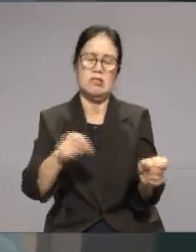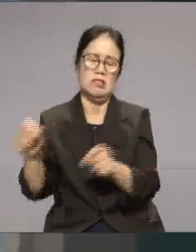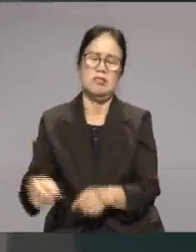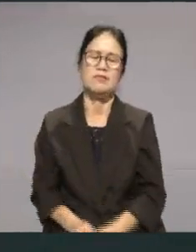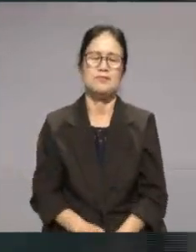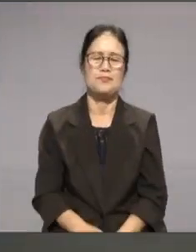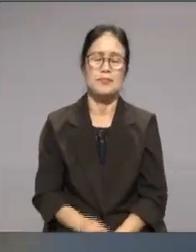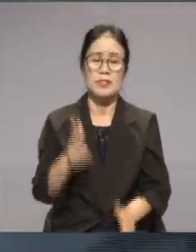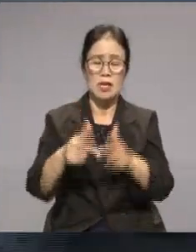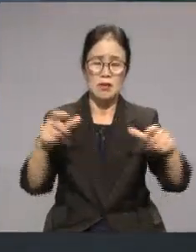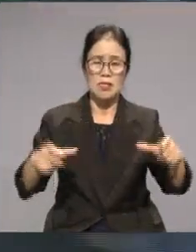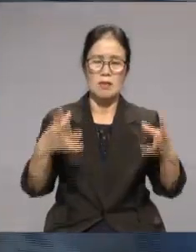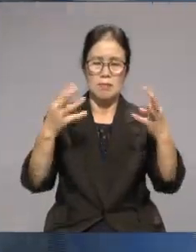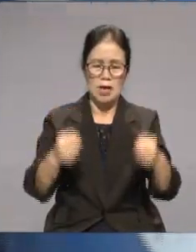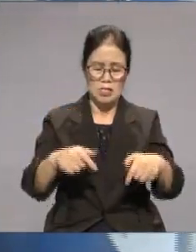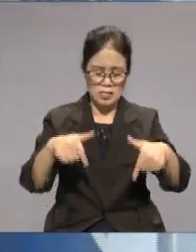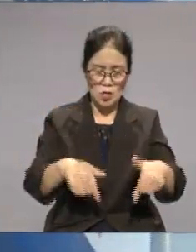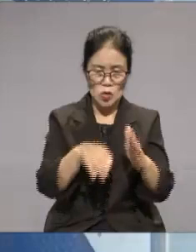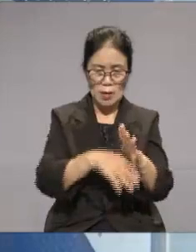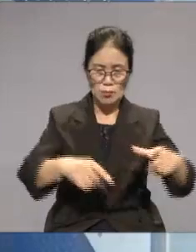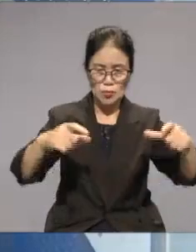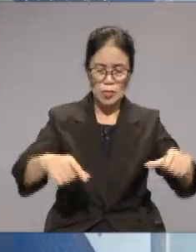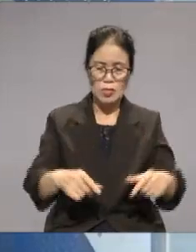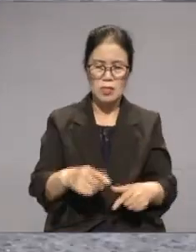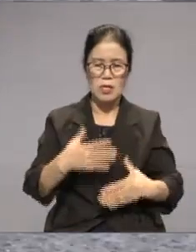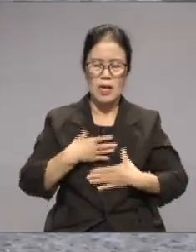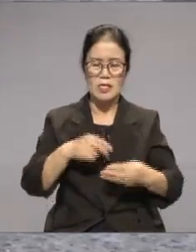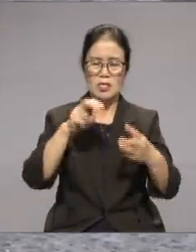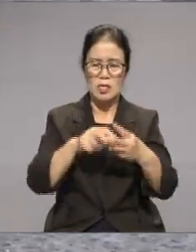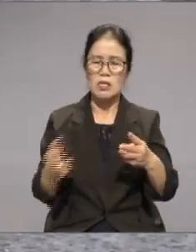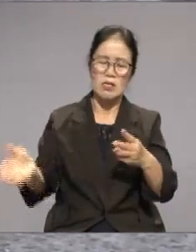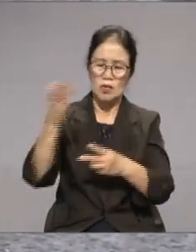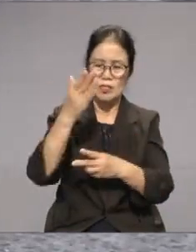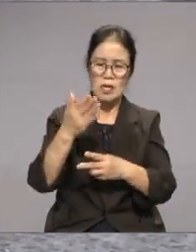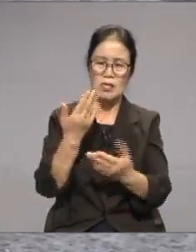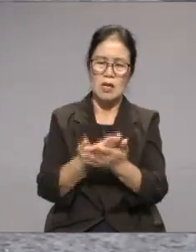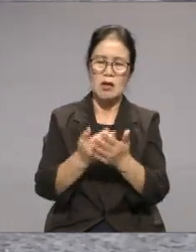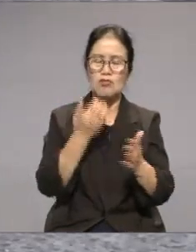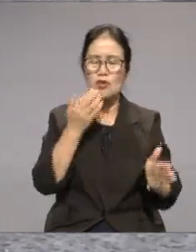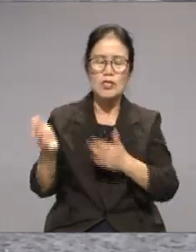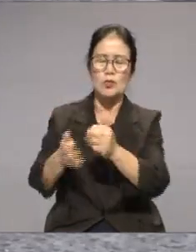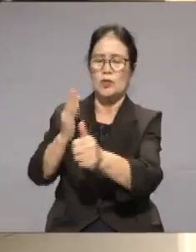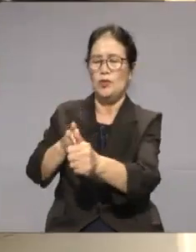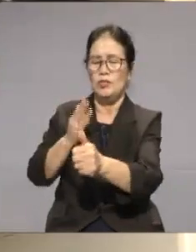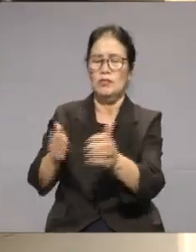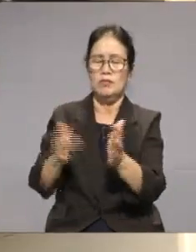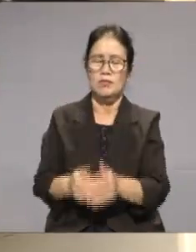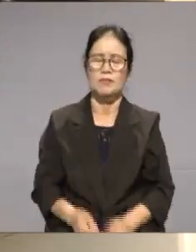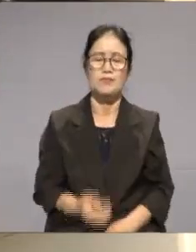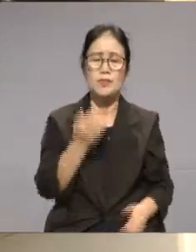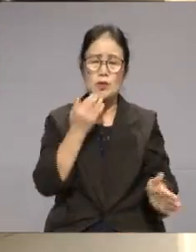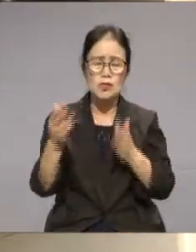화성시가 산업단지가 많은 서남부권 119 지역대에 안전센터 격상을 경기도에 건의했습니다.